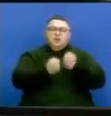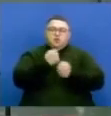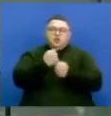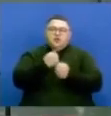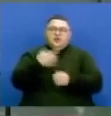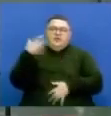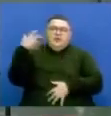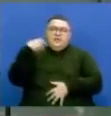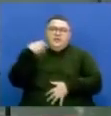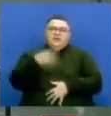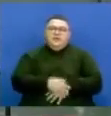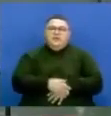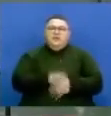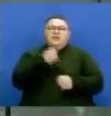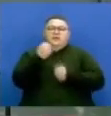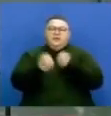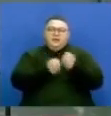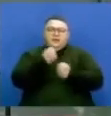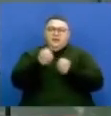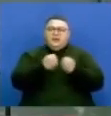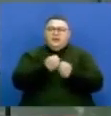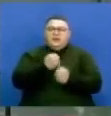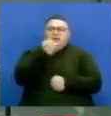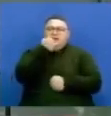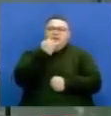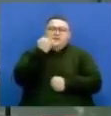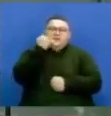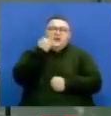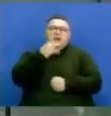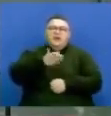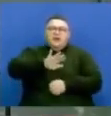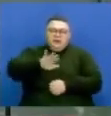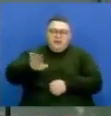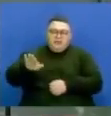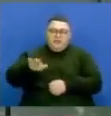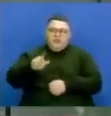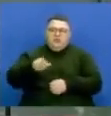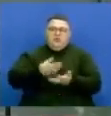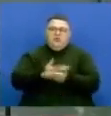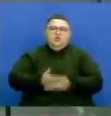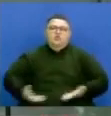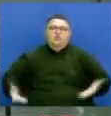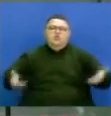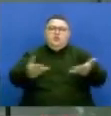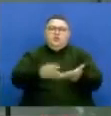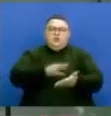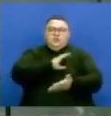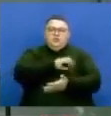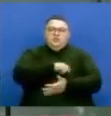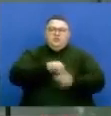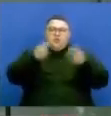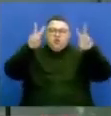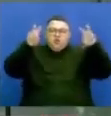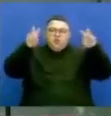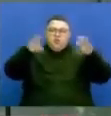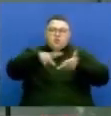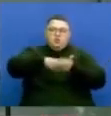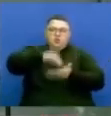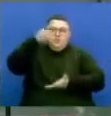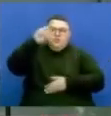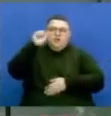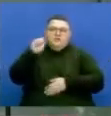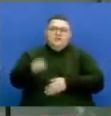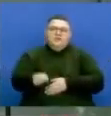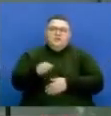tersebut, tindakan ilegal Israel di Yerusalem Timur dan wilayah Palestina jadi salah satu topik utama sidang. Majelis Umum